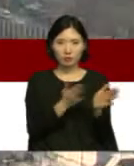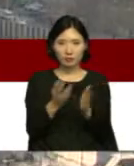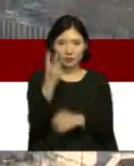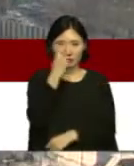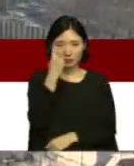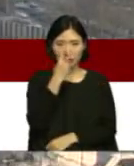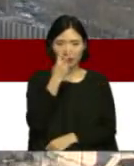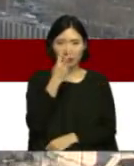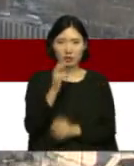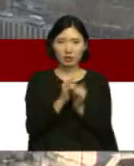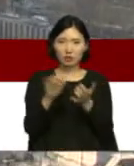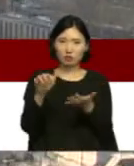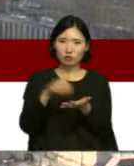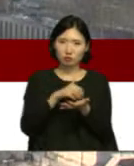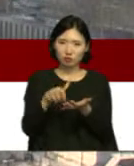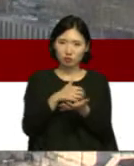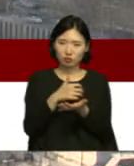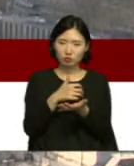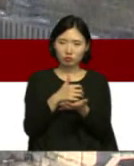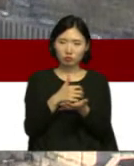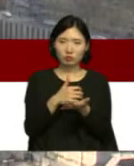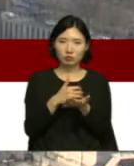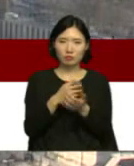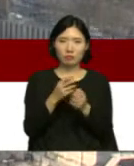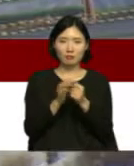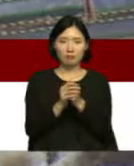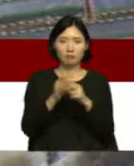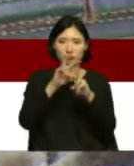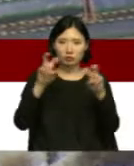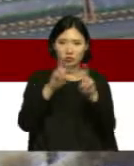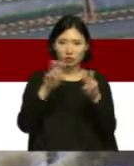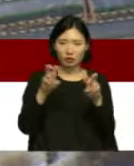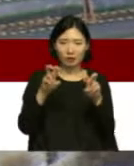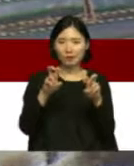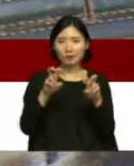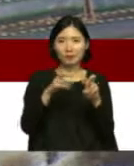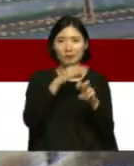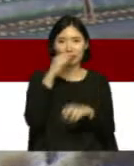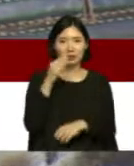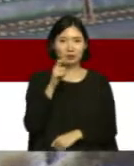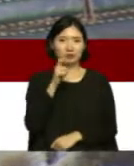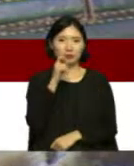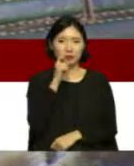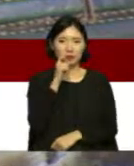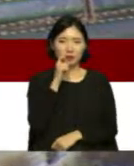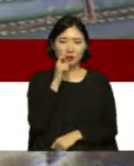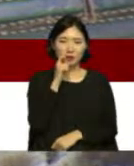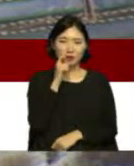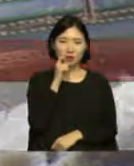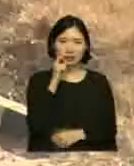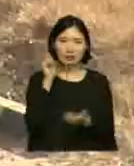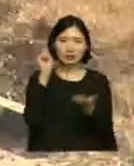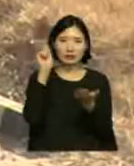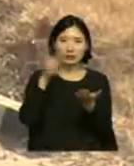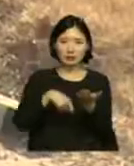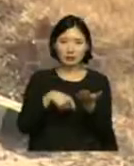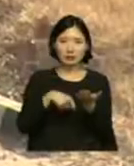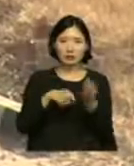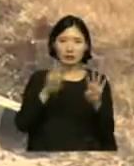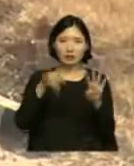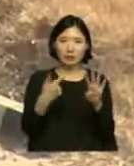인구 유발 효과가 제대로 분석 되지 않았다는 등의 이유로 사업 승인이 네 차례 보류 됐습니다